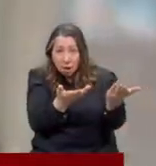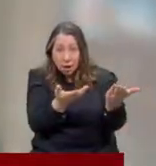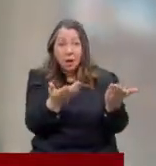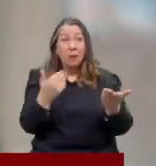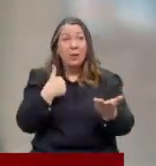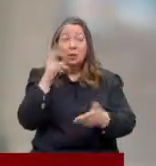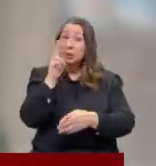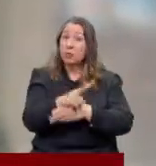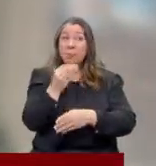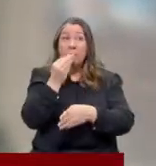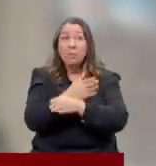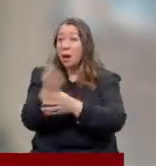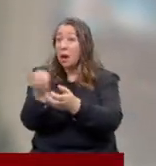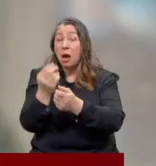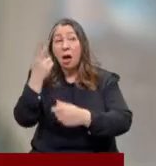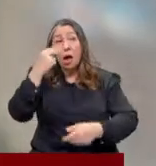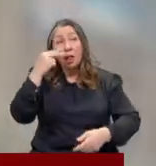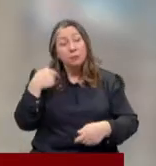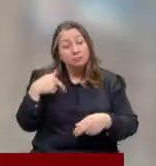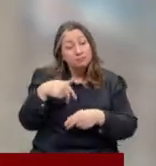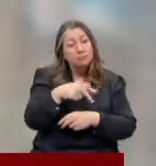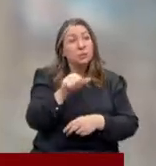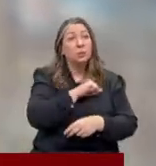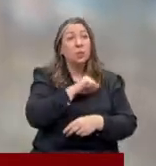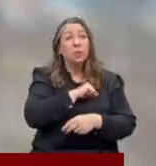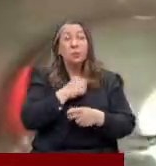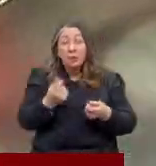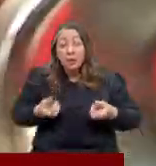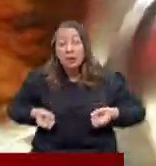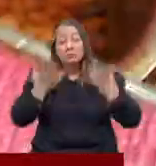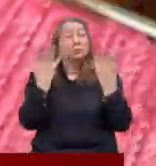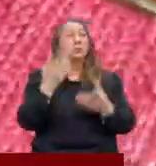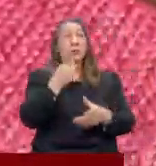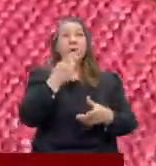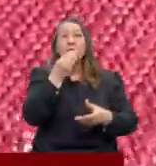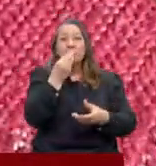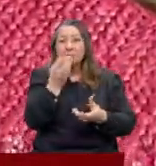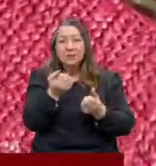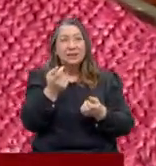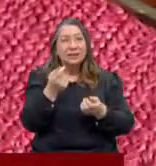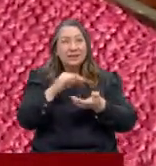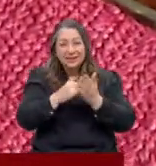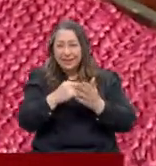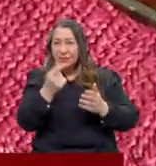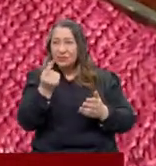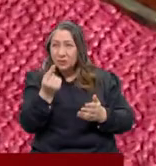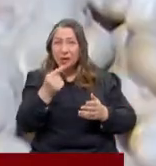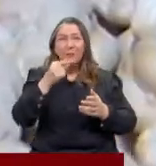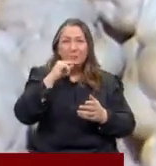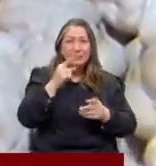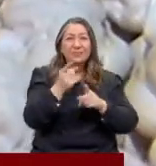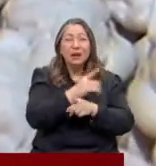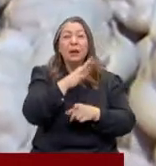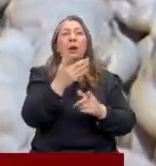yani yemin ediyorum marketten ağlayarak geldiğim de oluyor. Korkuyorum geçinemeyeceğim diye. Tüketicinin geçim korkusunu katlayan bakliyat fiyatları son 2